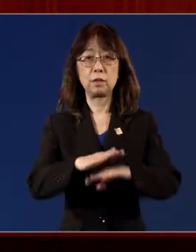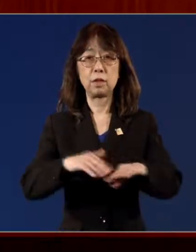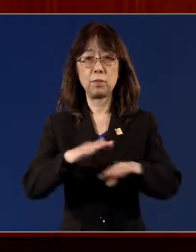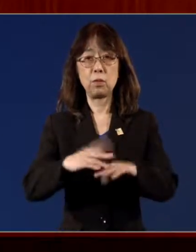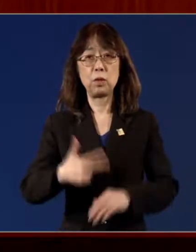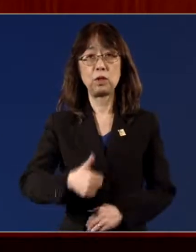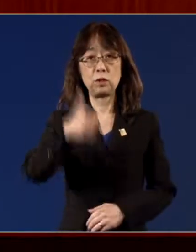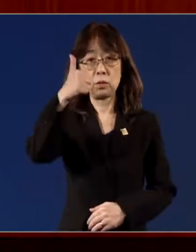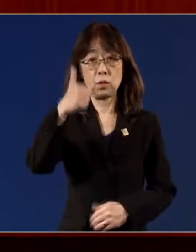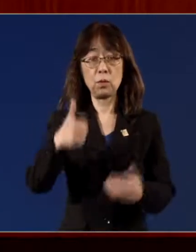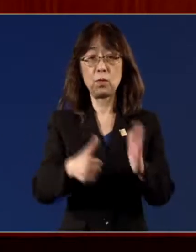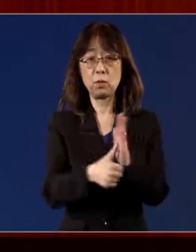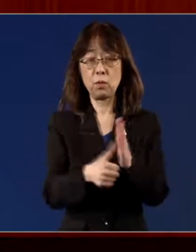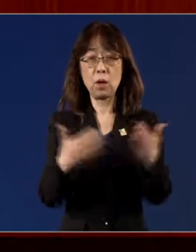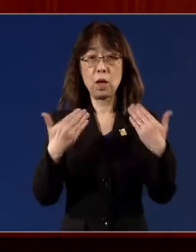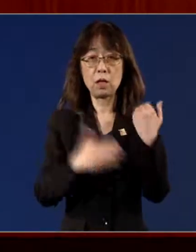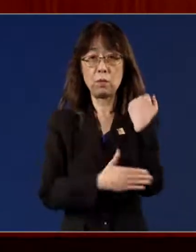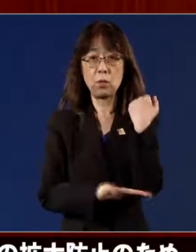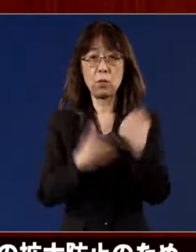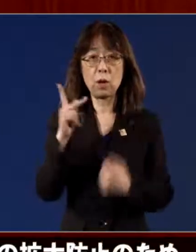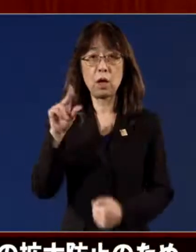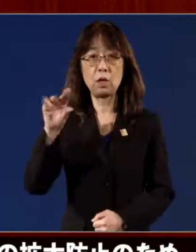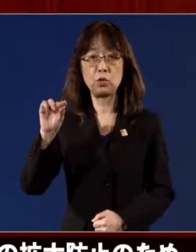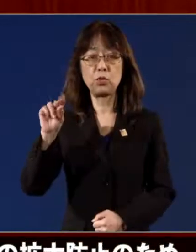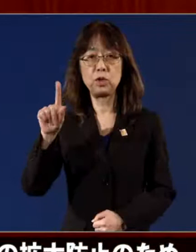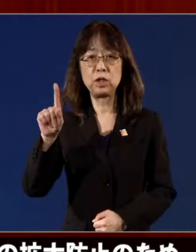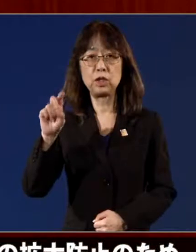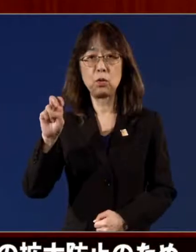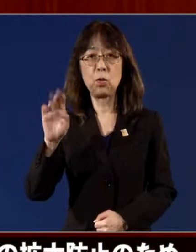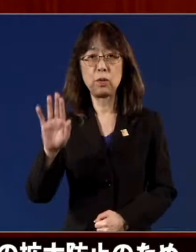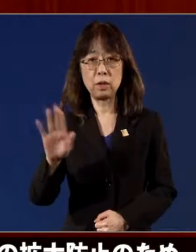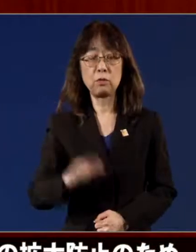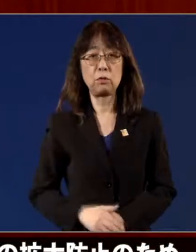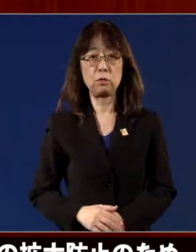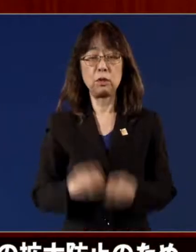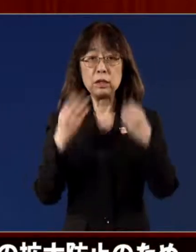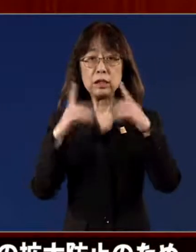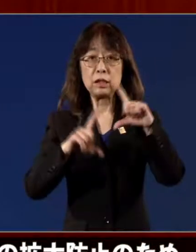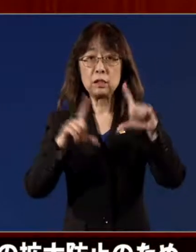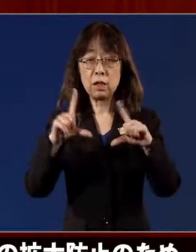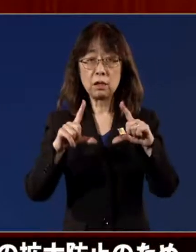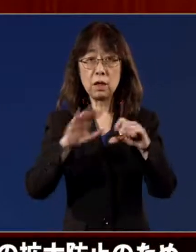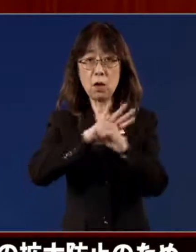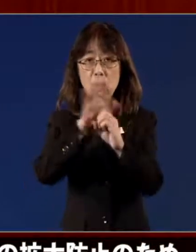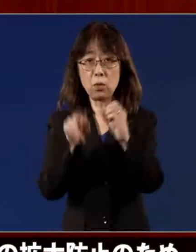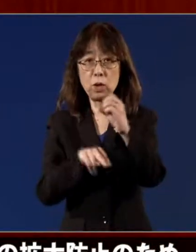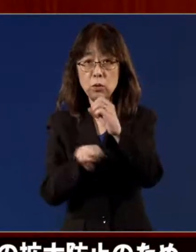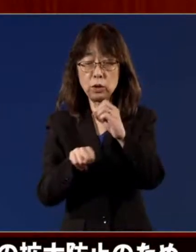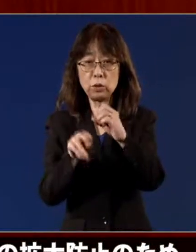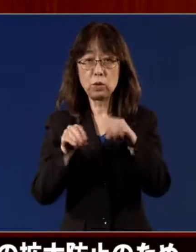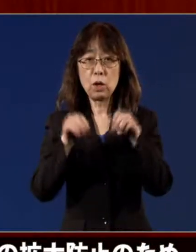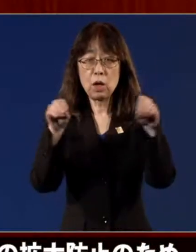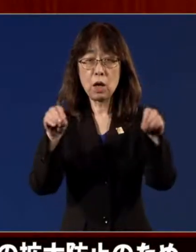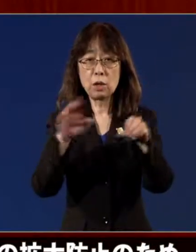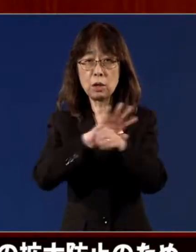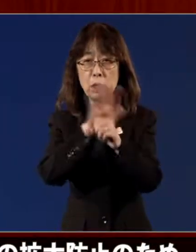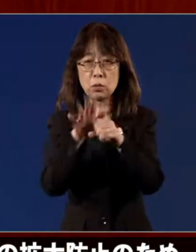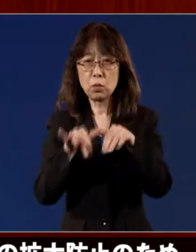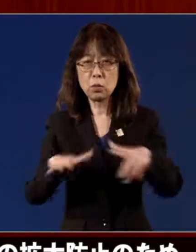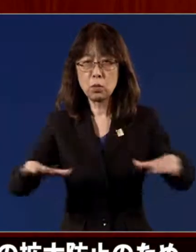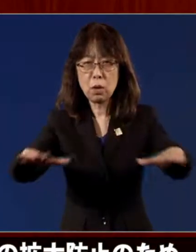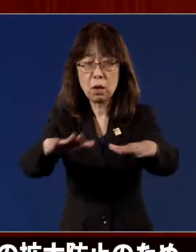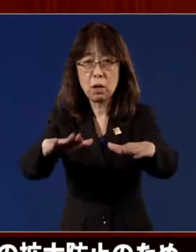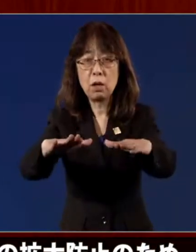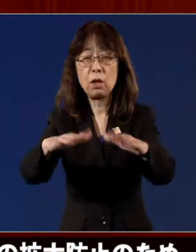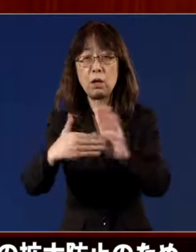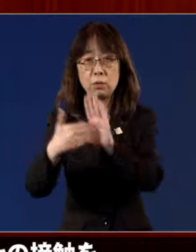札幌市町の秋元克広です新型コロナウイルス感染症の拡大防止のため市民の皆様にお願い